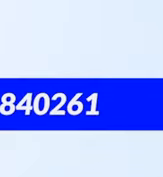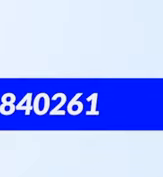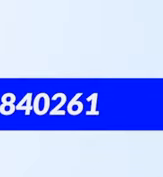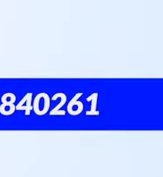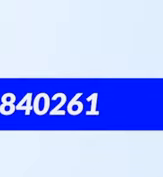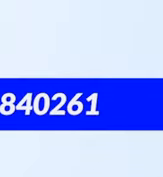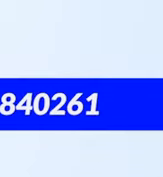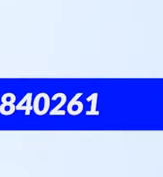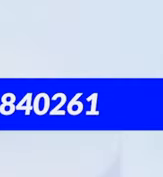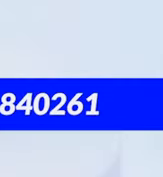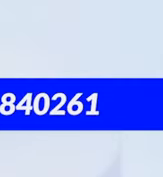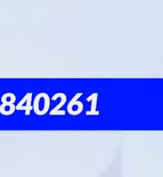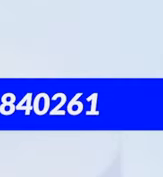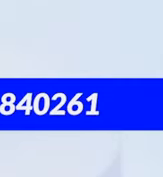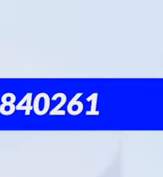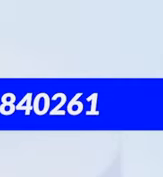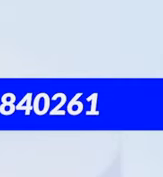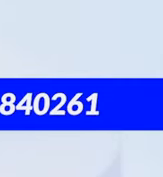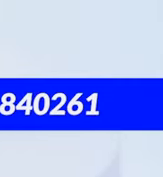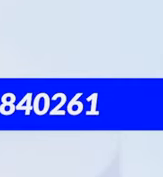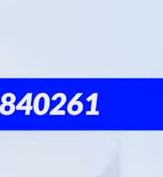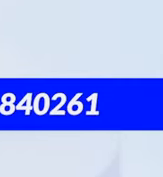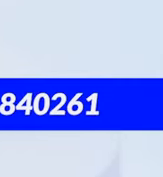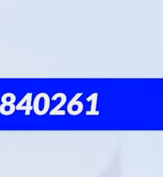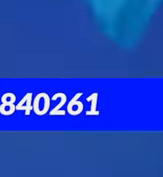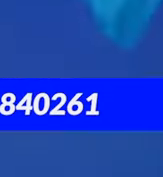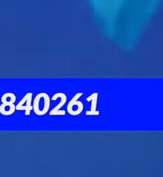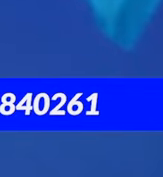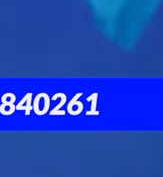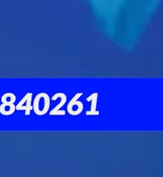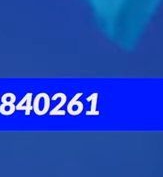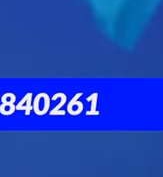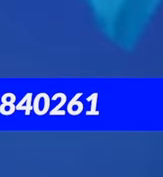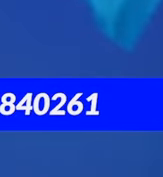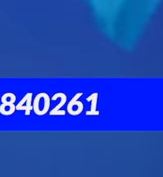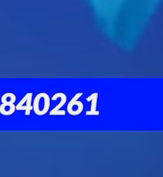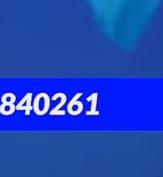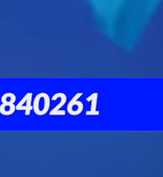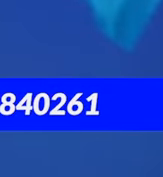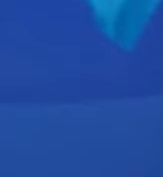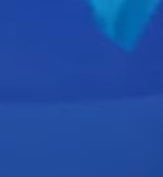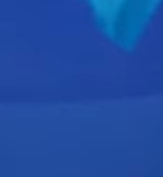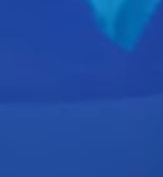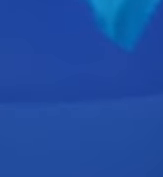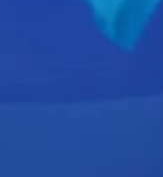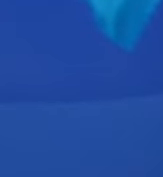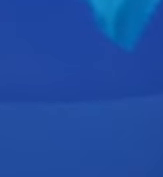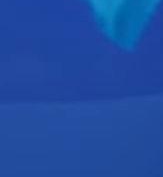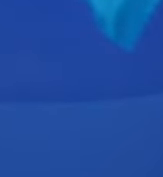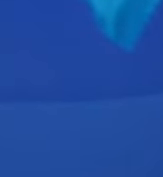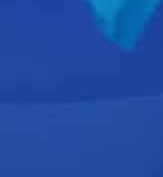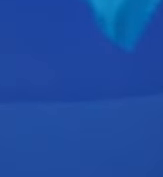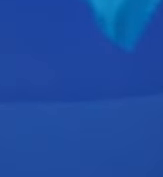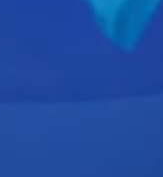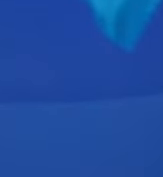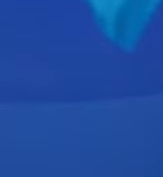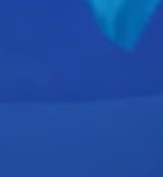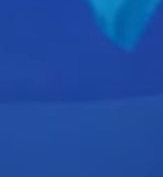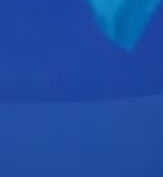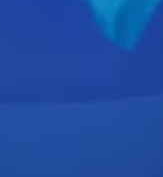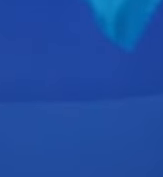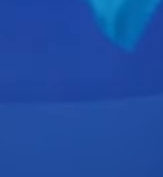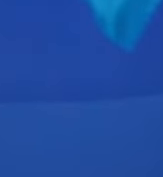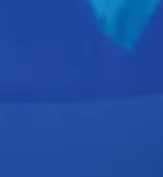Azam Biskuti, bidhaa bora ya Bahresa. Kwa maswali zaidi na kwa mahitaji zaidi tupigie kwa namba